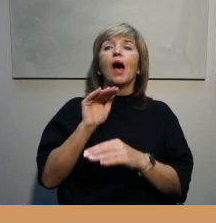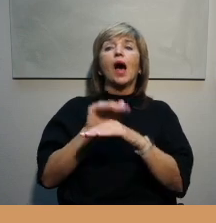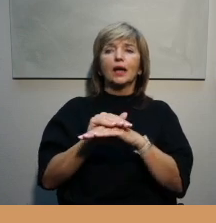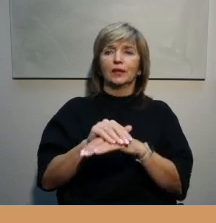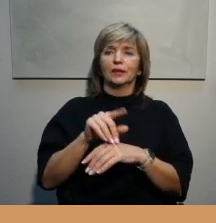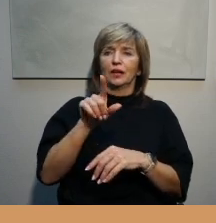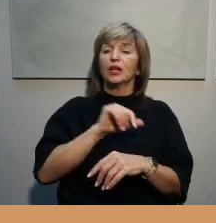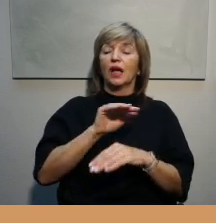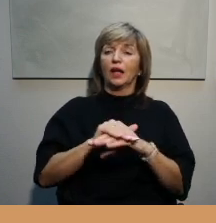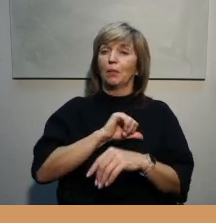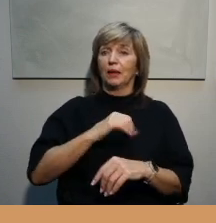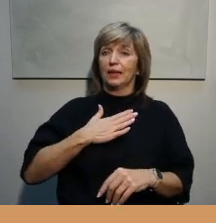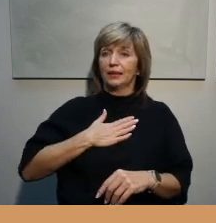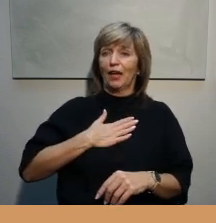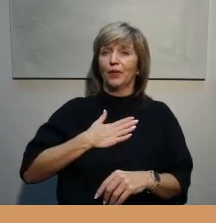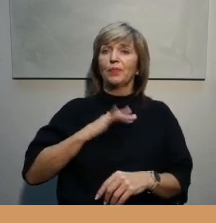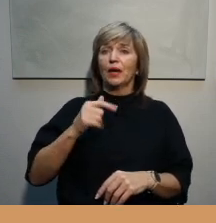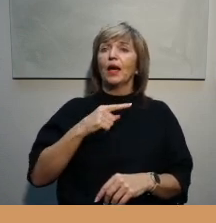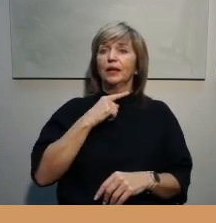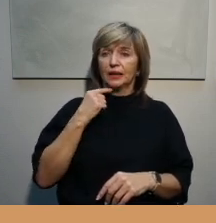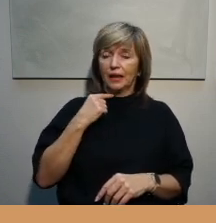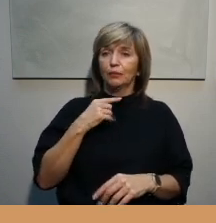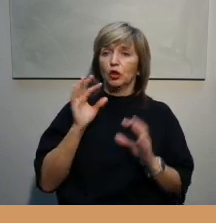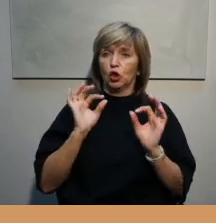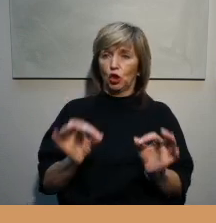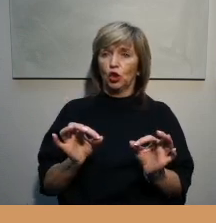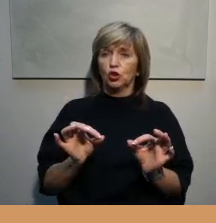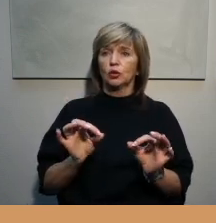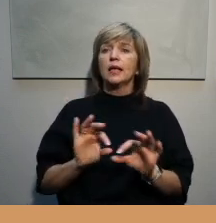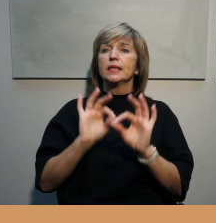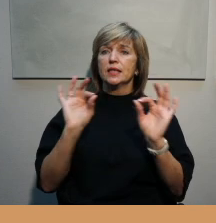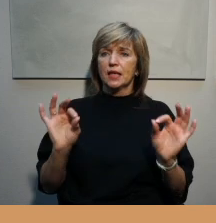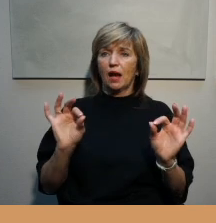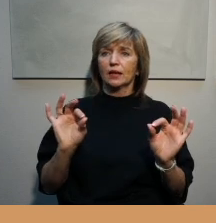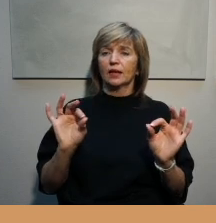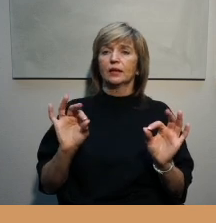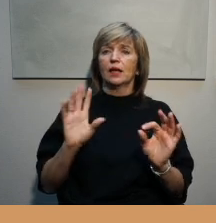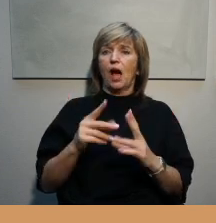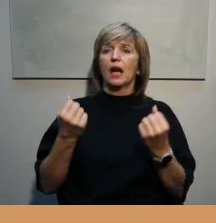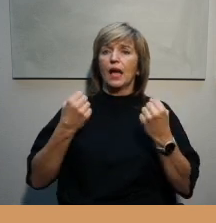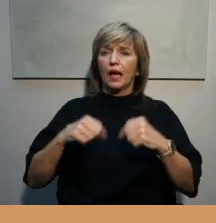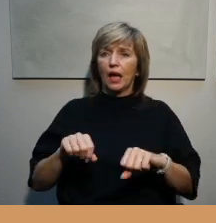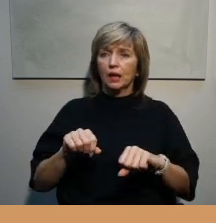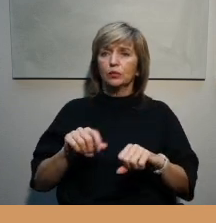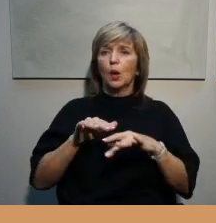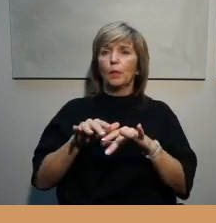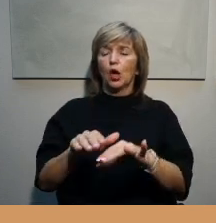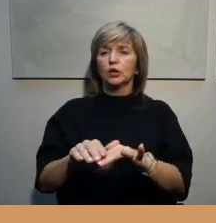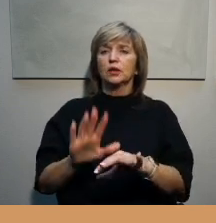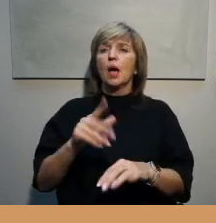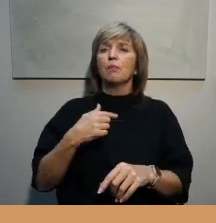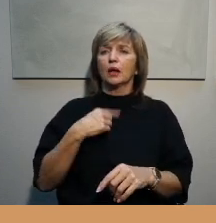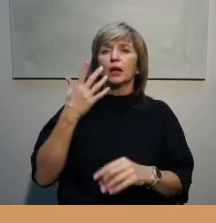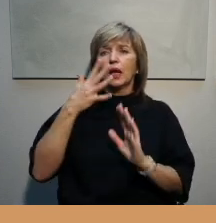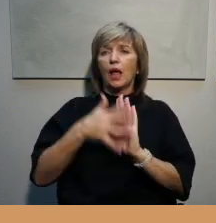es atgādinu arī sev. Ja es gribu tiešām sākt rehabilitācijas procesu, tad man